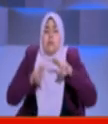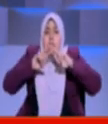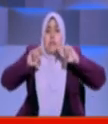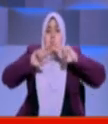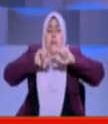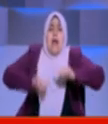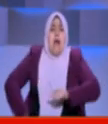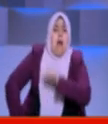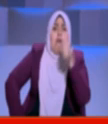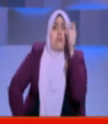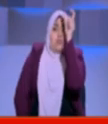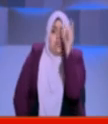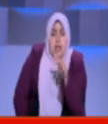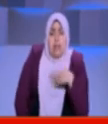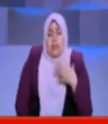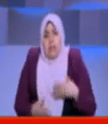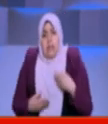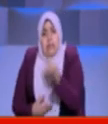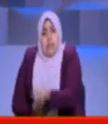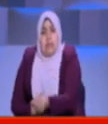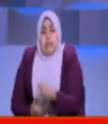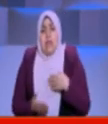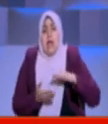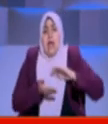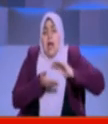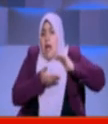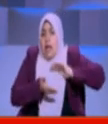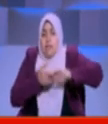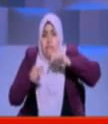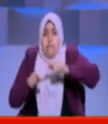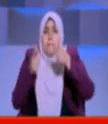شخصية يقدم خدمات إلى البلد، ولكن بالحقيقة